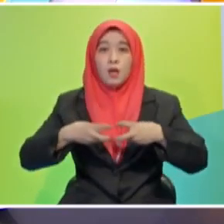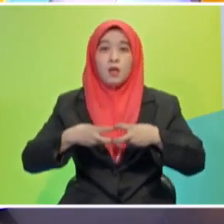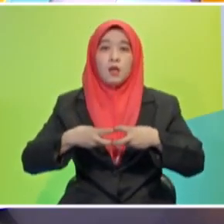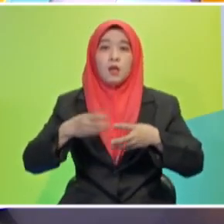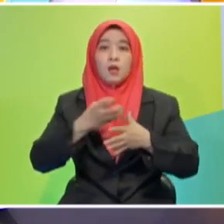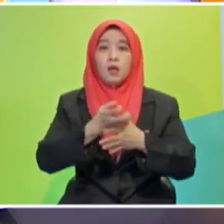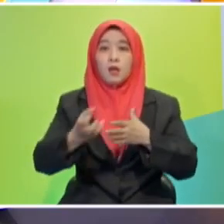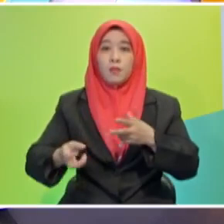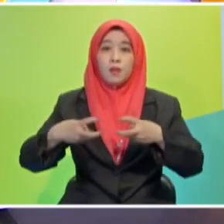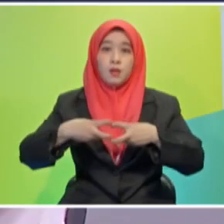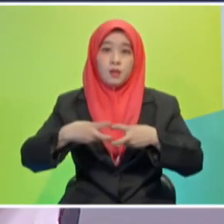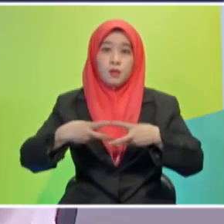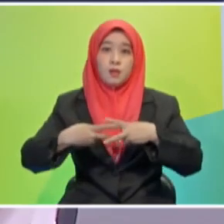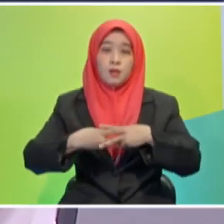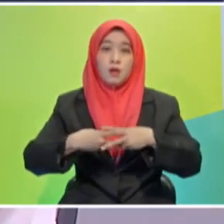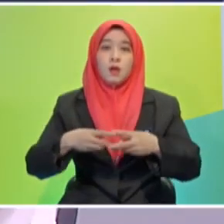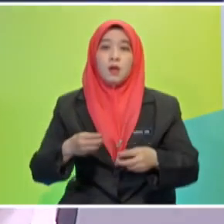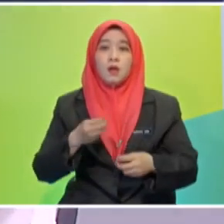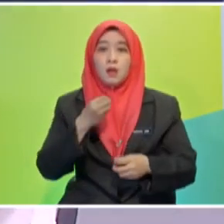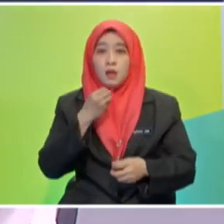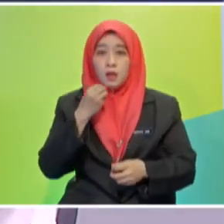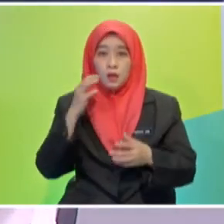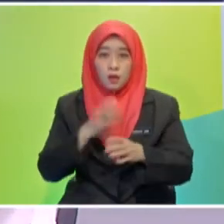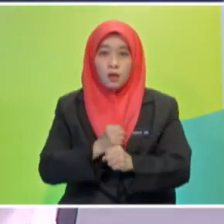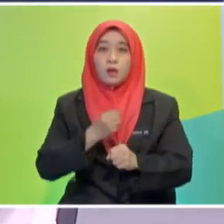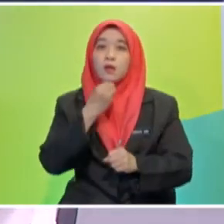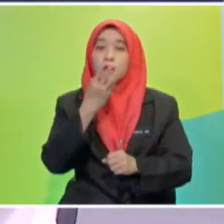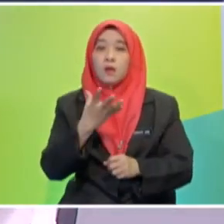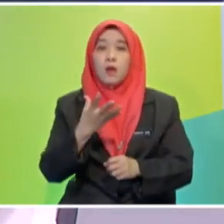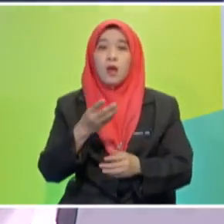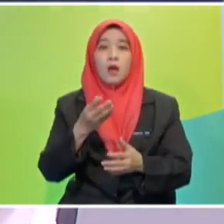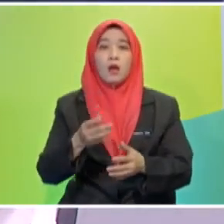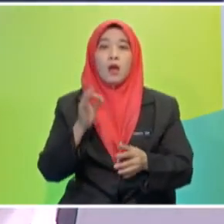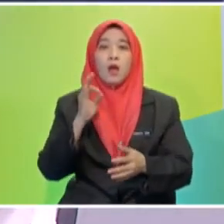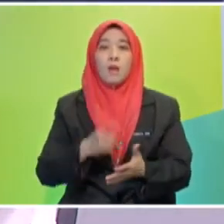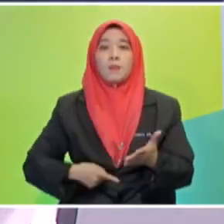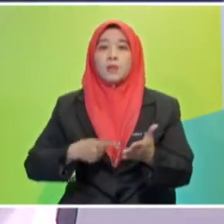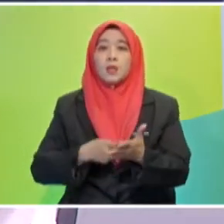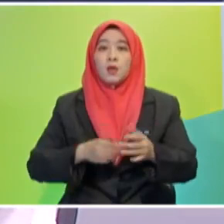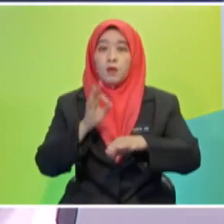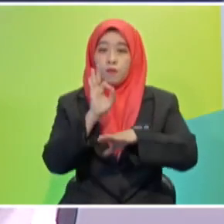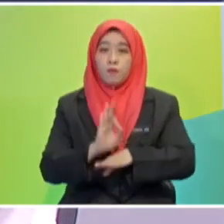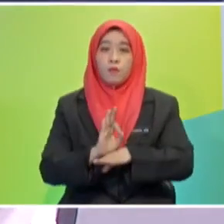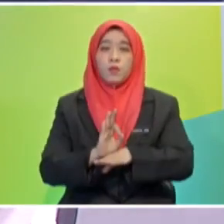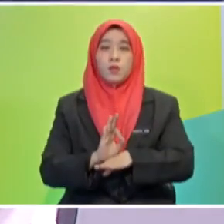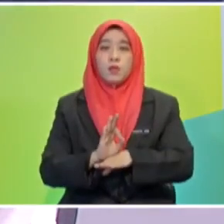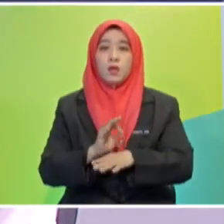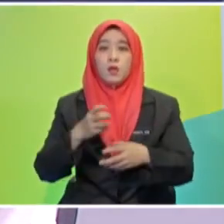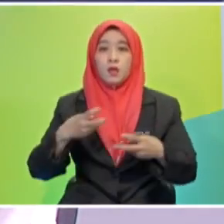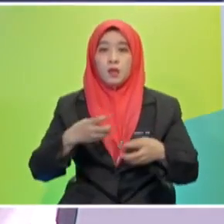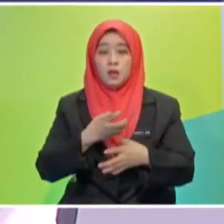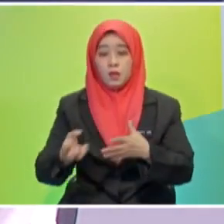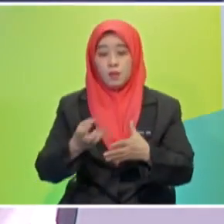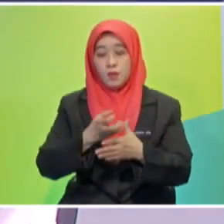Okey, yang kedua, dapat menerangkan bagaimana elemen elektromekanikal itu berfungsi. Okey, dan yang ketiga iaitu menyatakan